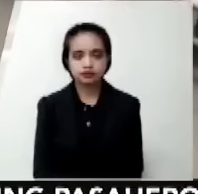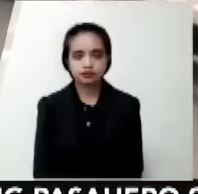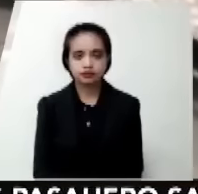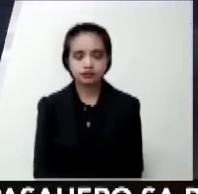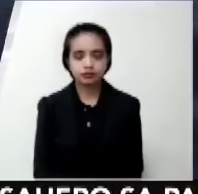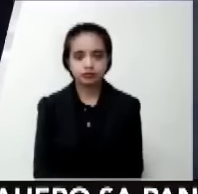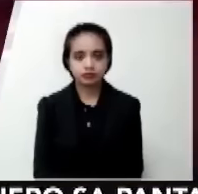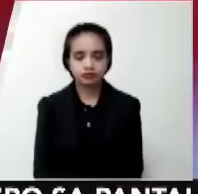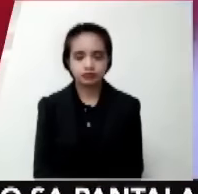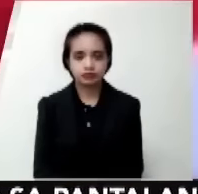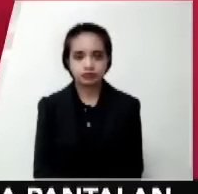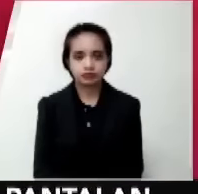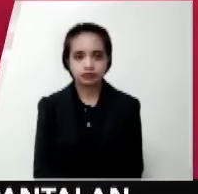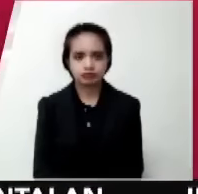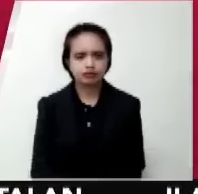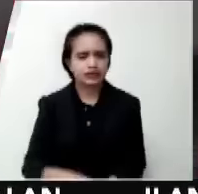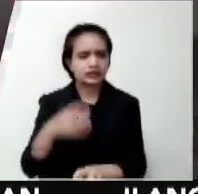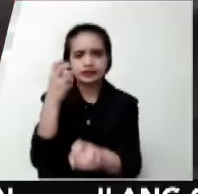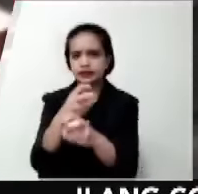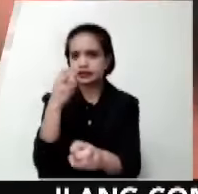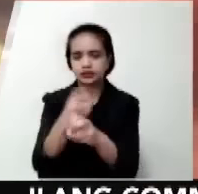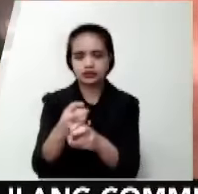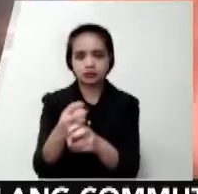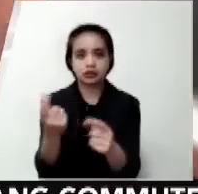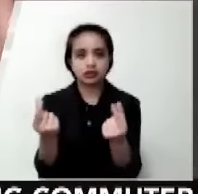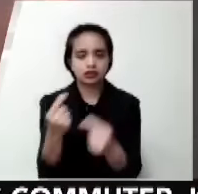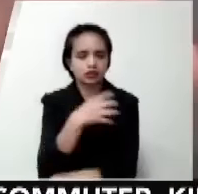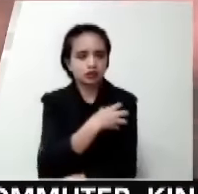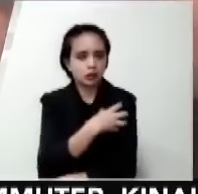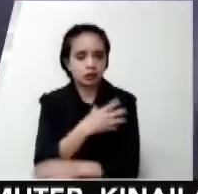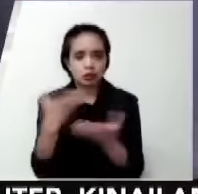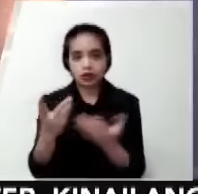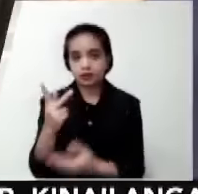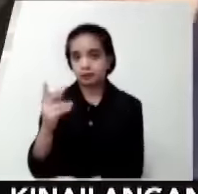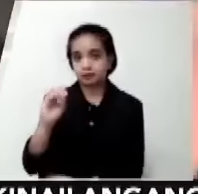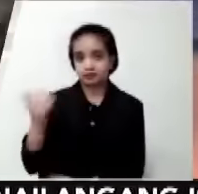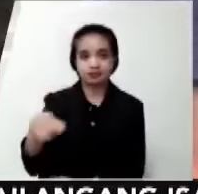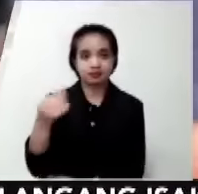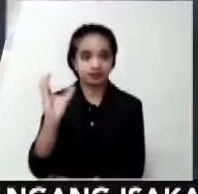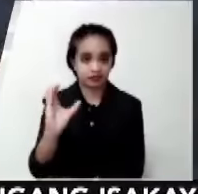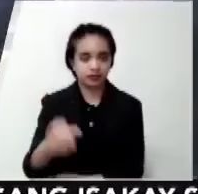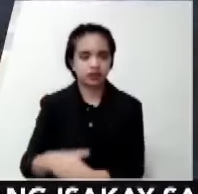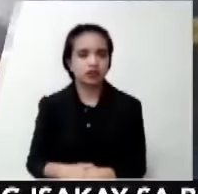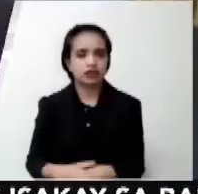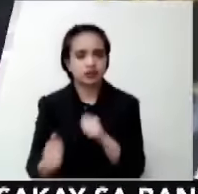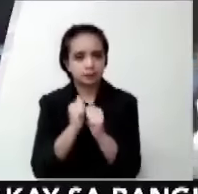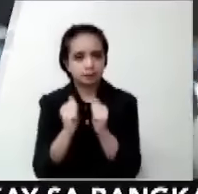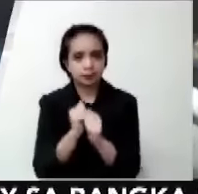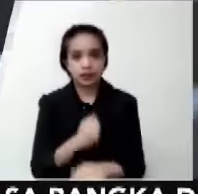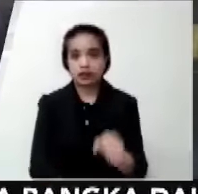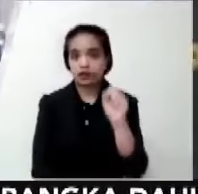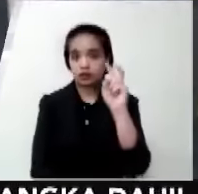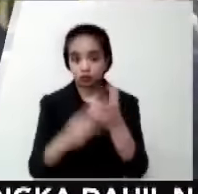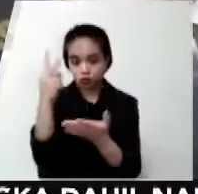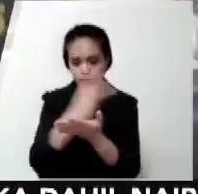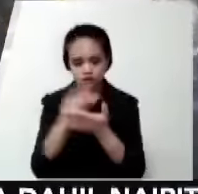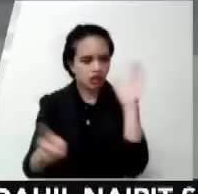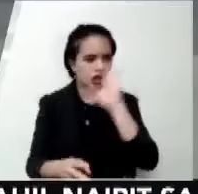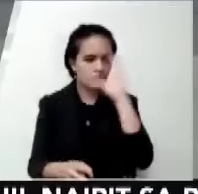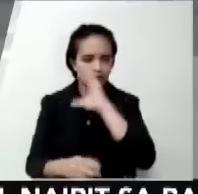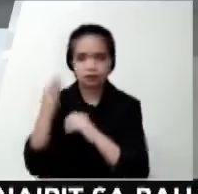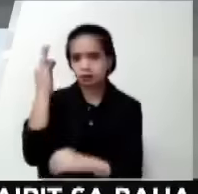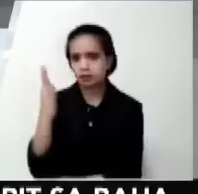Naging pahirapan ang operasyon ng pulisya sa compound ng Kingdom of Jesus Christ kung saan Mahigit 2 linggong hinanap si Pastor Apollo